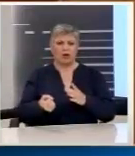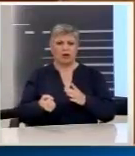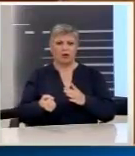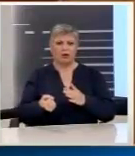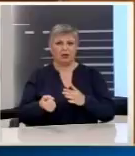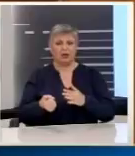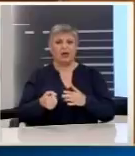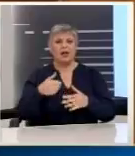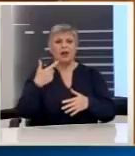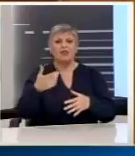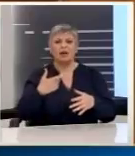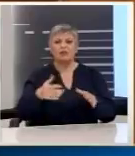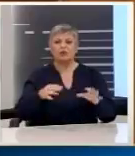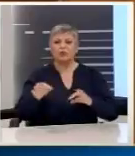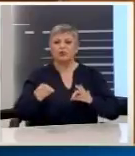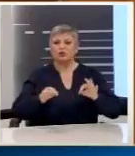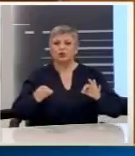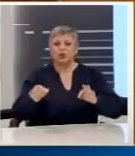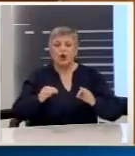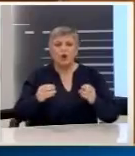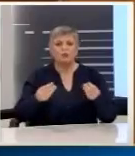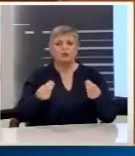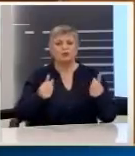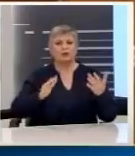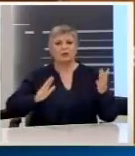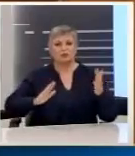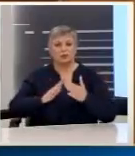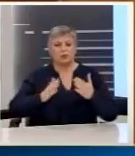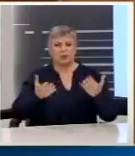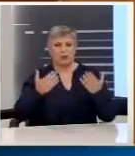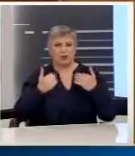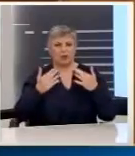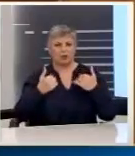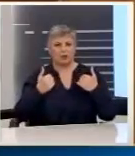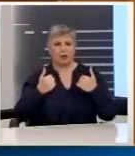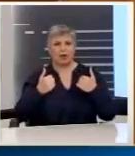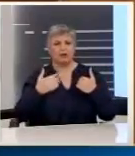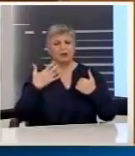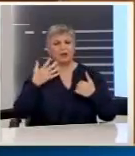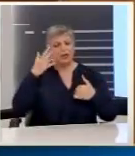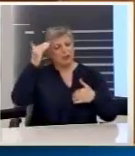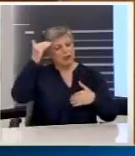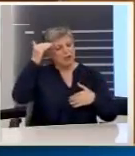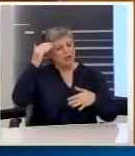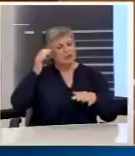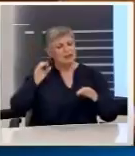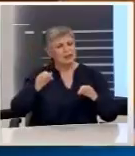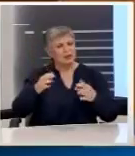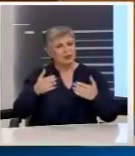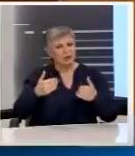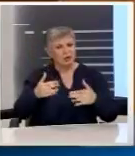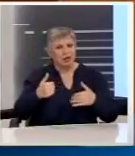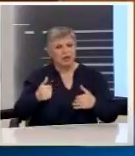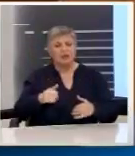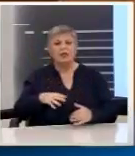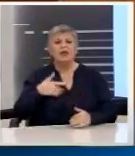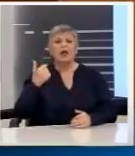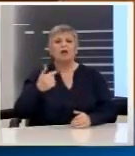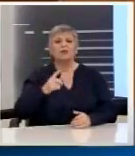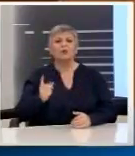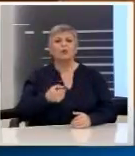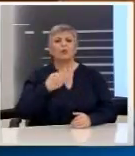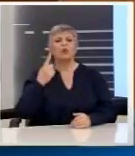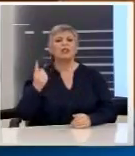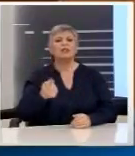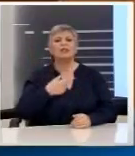χωρίς στρατηγική, με γραμμή που υπαγορεύουν πολλές φορές τα εκδοτικά συγκροτήματα και τα